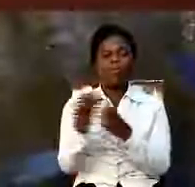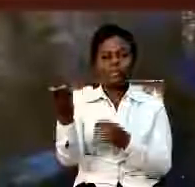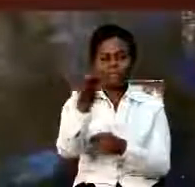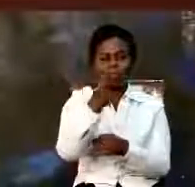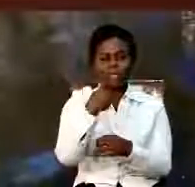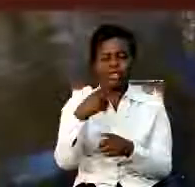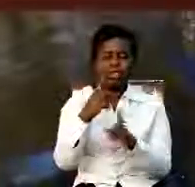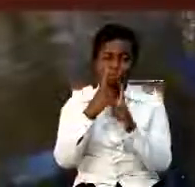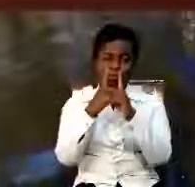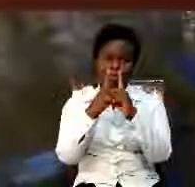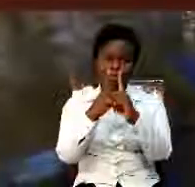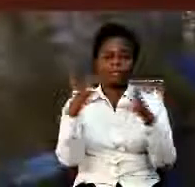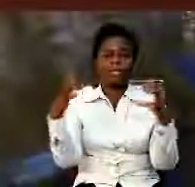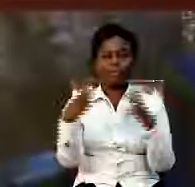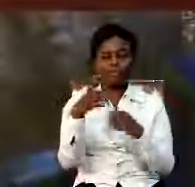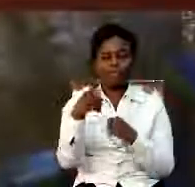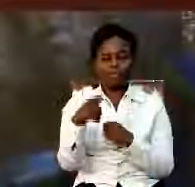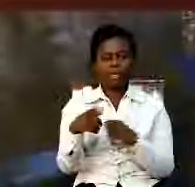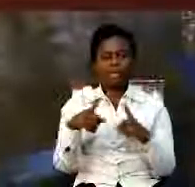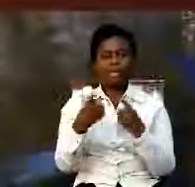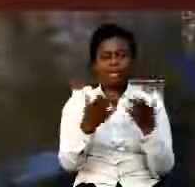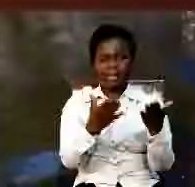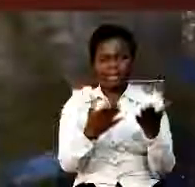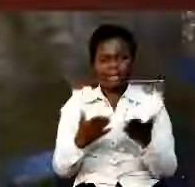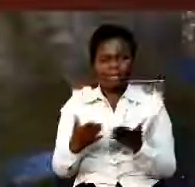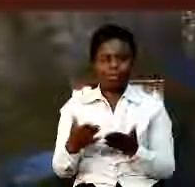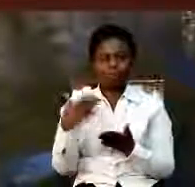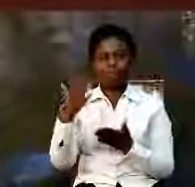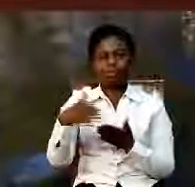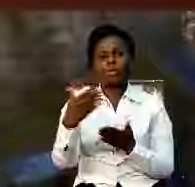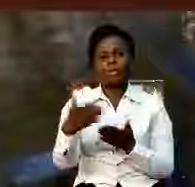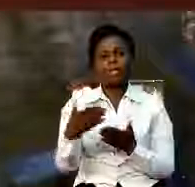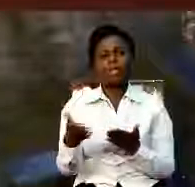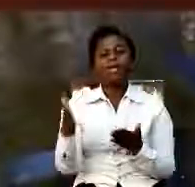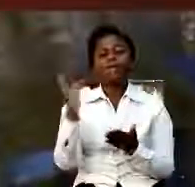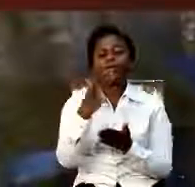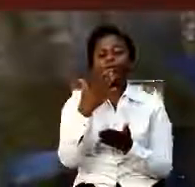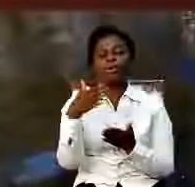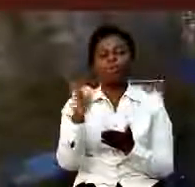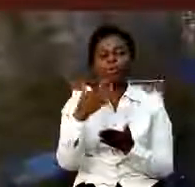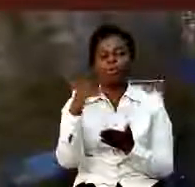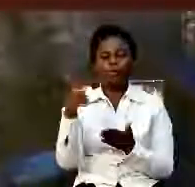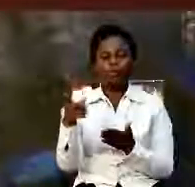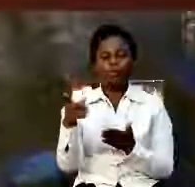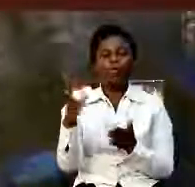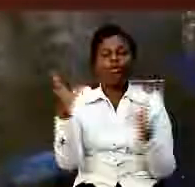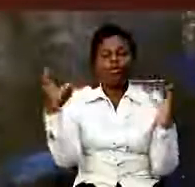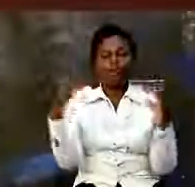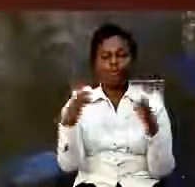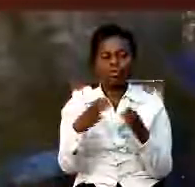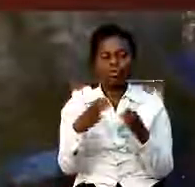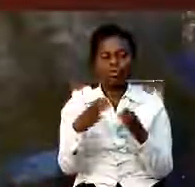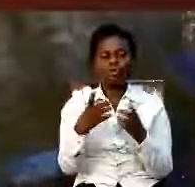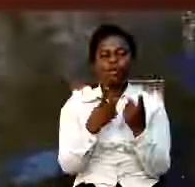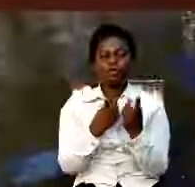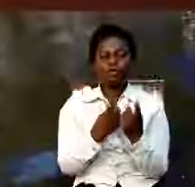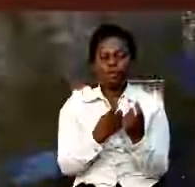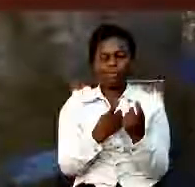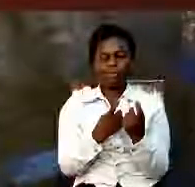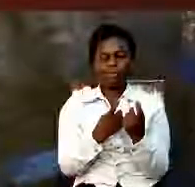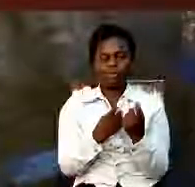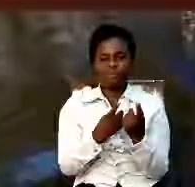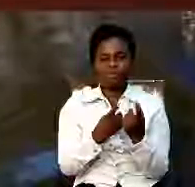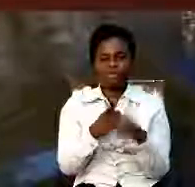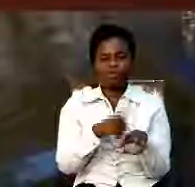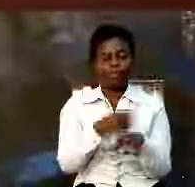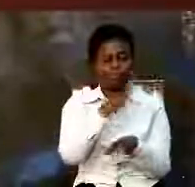tuendelee kufuatilia mikutano hii, lakini karibuni tuendelee kuimba wimbo huu wa mkutano tunaposubiri ubiri la jioni ya